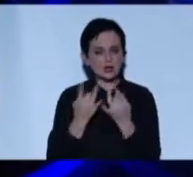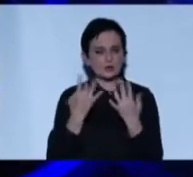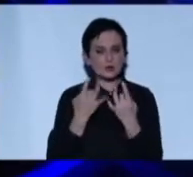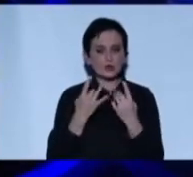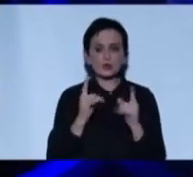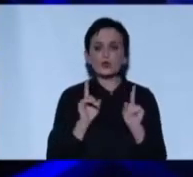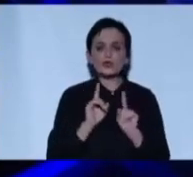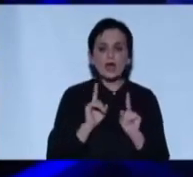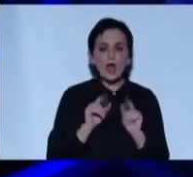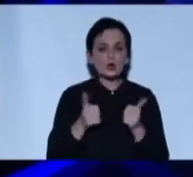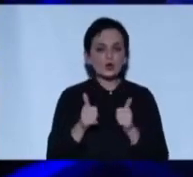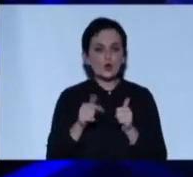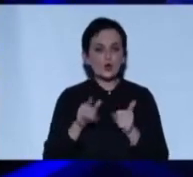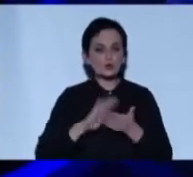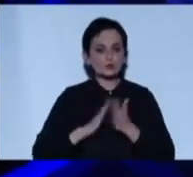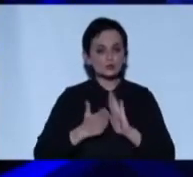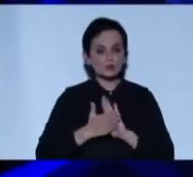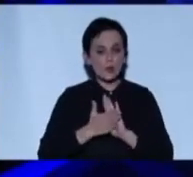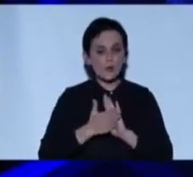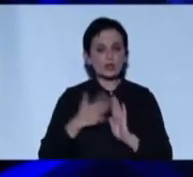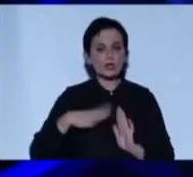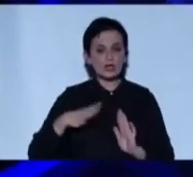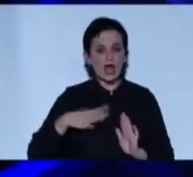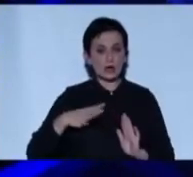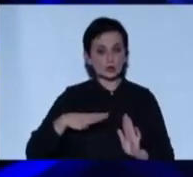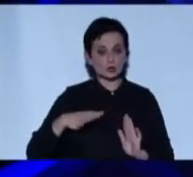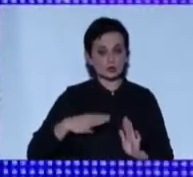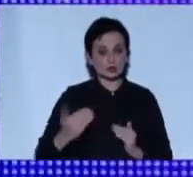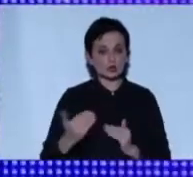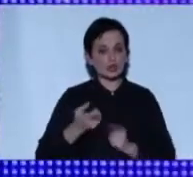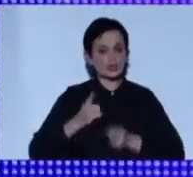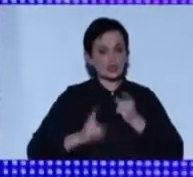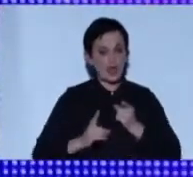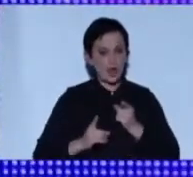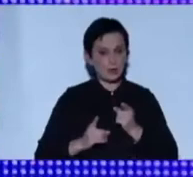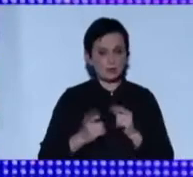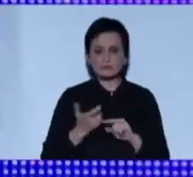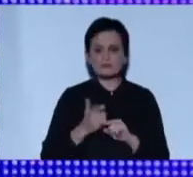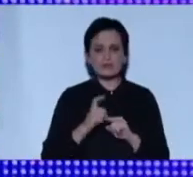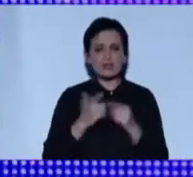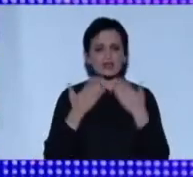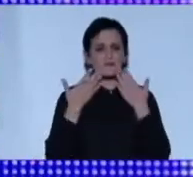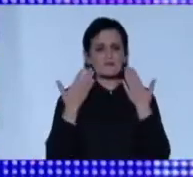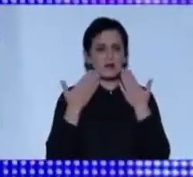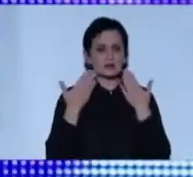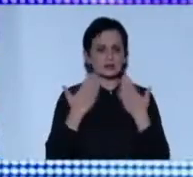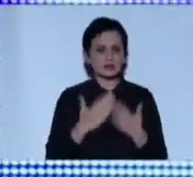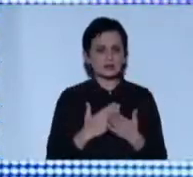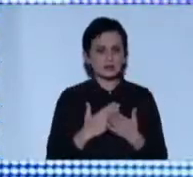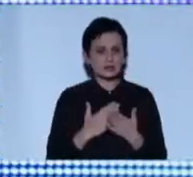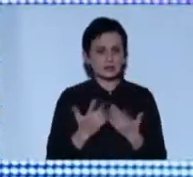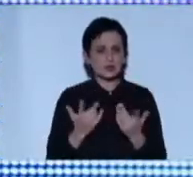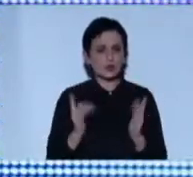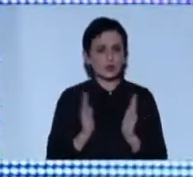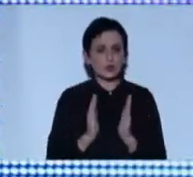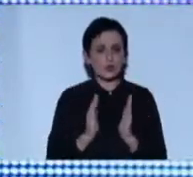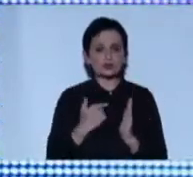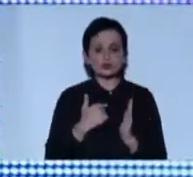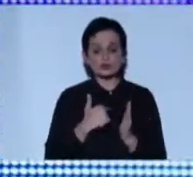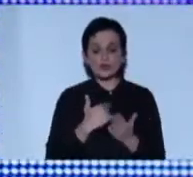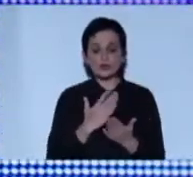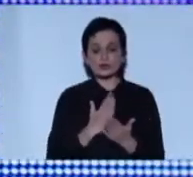მდგომარეობს აი ამ მიდგომების უპირატესობა ქართულ რეალობაში, ცხადია? ძალიან მარტივად. მოკლედ, ჩვენ